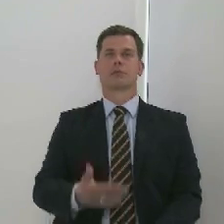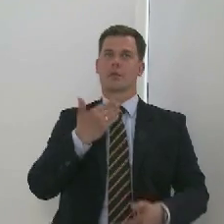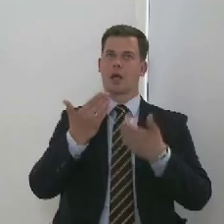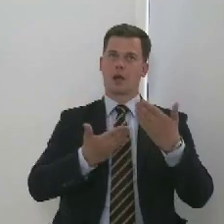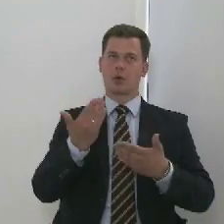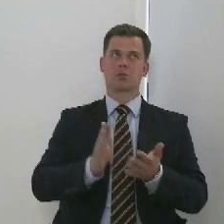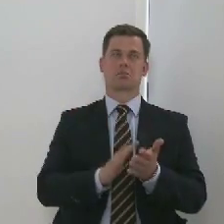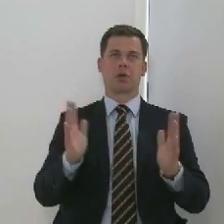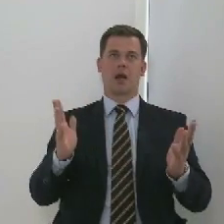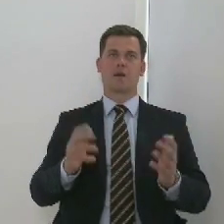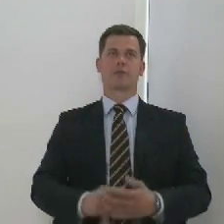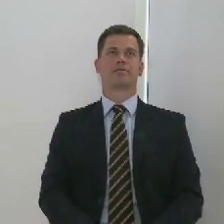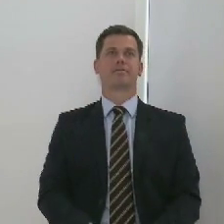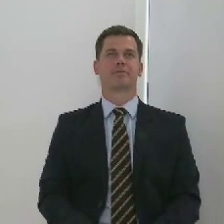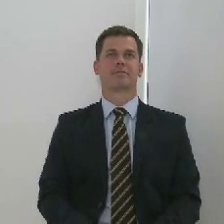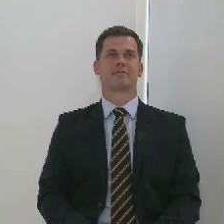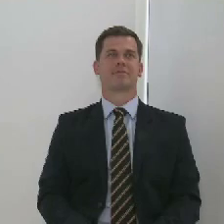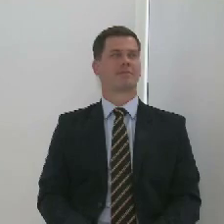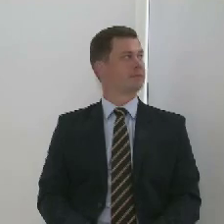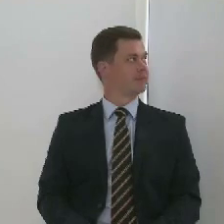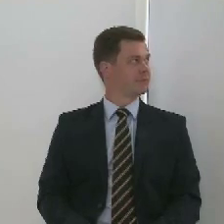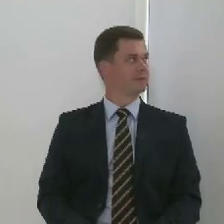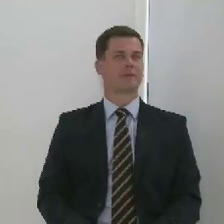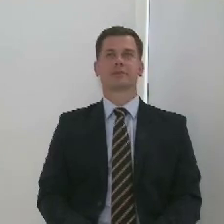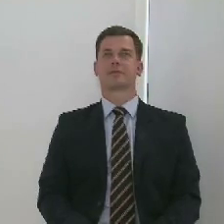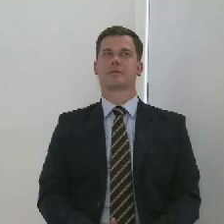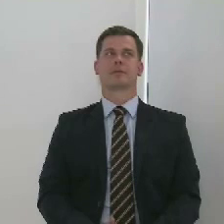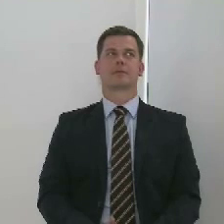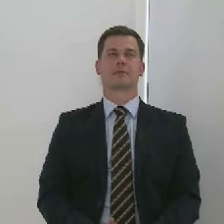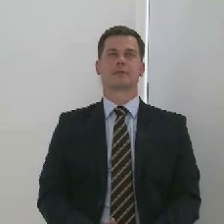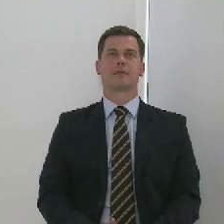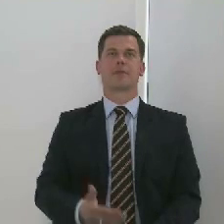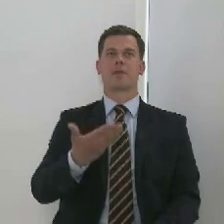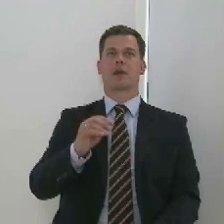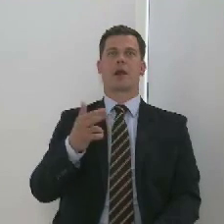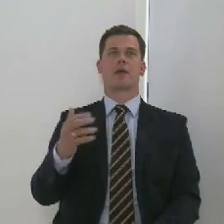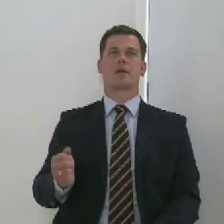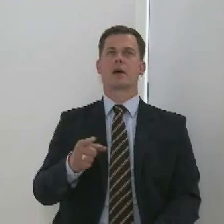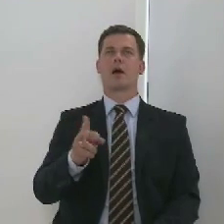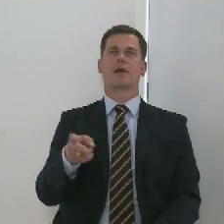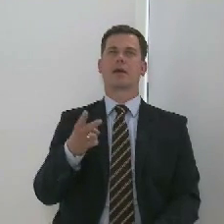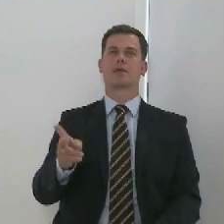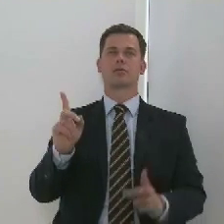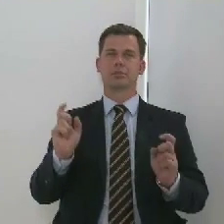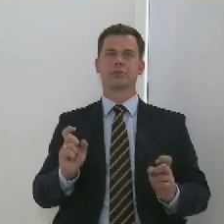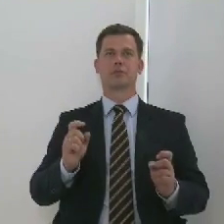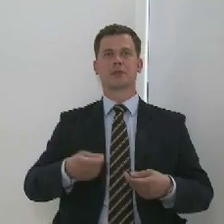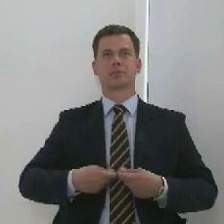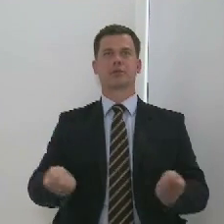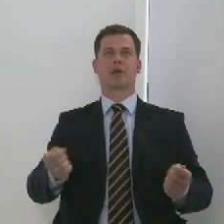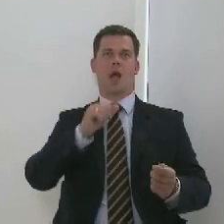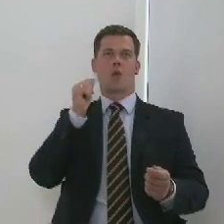Gratulujemy. Brawa, proszę Państwa. Fantastycznie. Pani Magdaleno, to kiedy wejście na